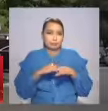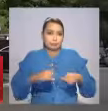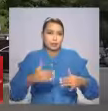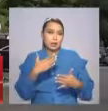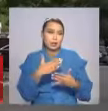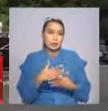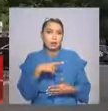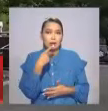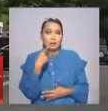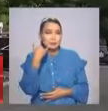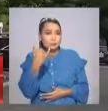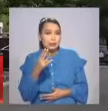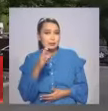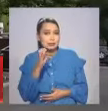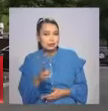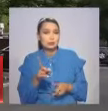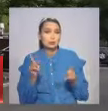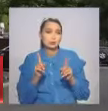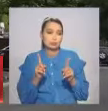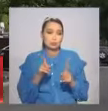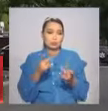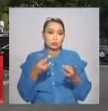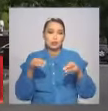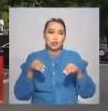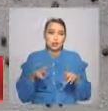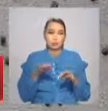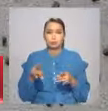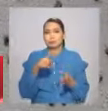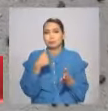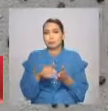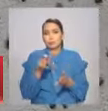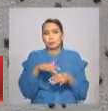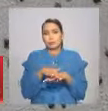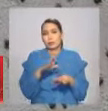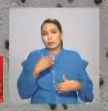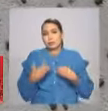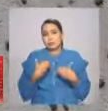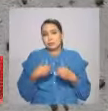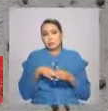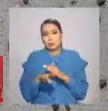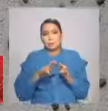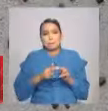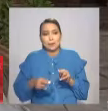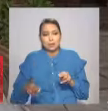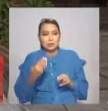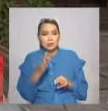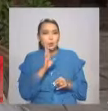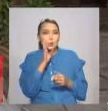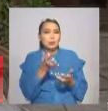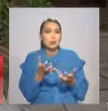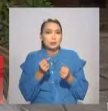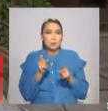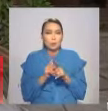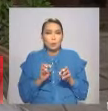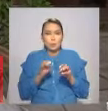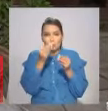звонили в КСК, чтобы приняли меры, но там отказали. Несколько дней горожане боялись заходить в подъезд, а когда с утра пауки пропали из виду,